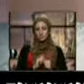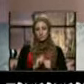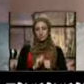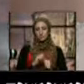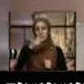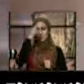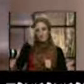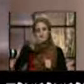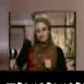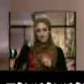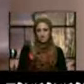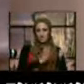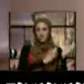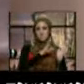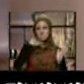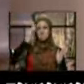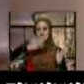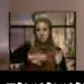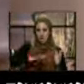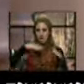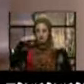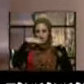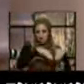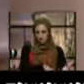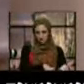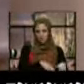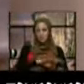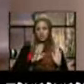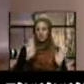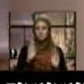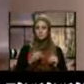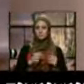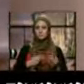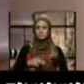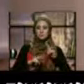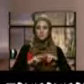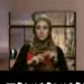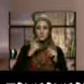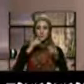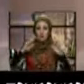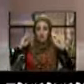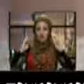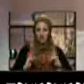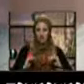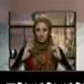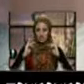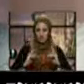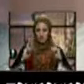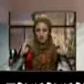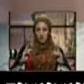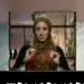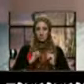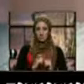في زوجته إلى زوجته وبناته وأقاربه. هذا المجلس لو عرض على عمر رضي